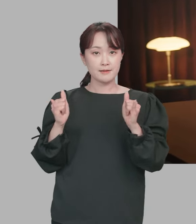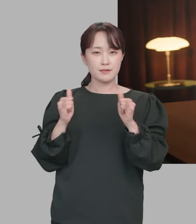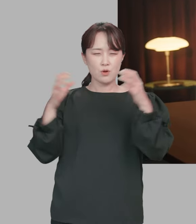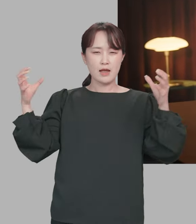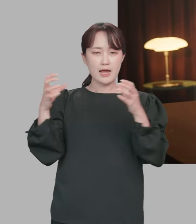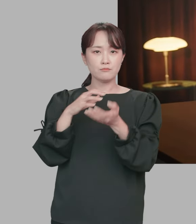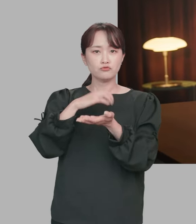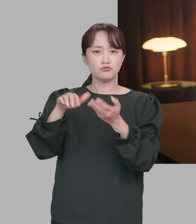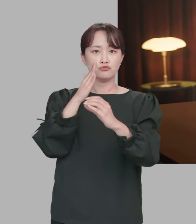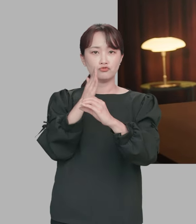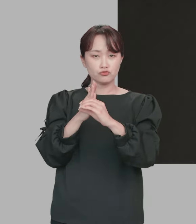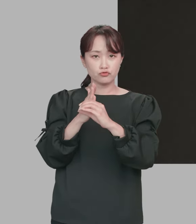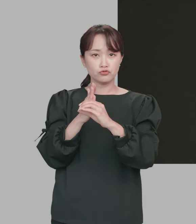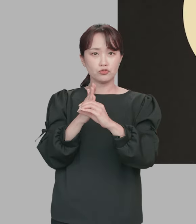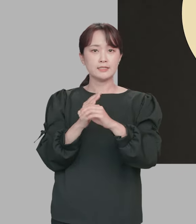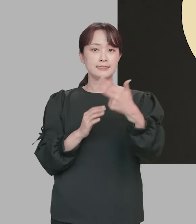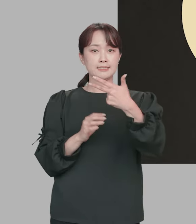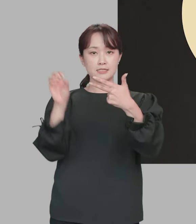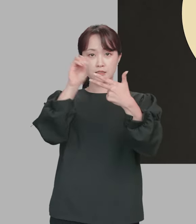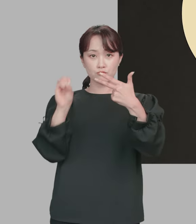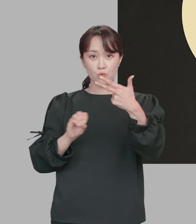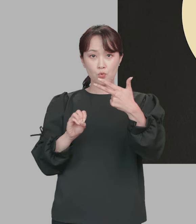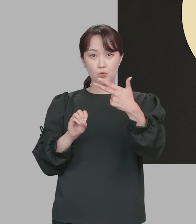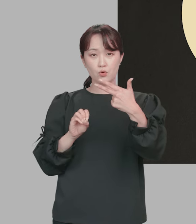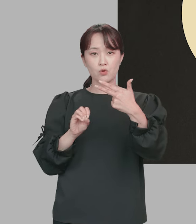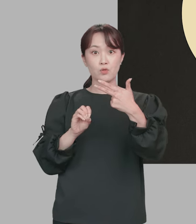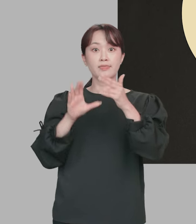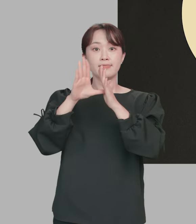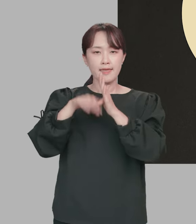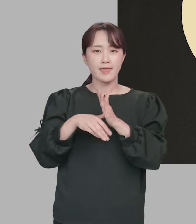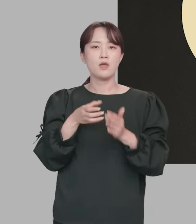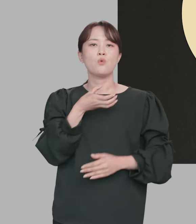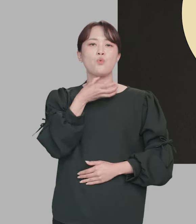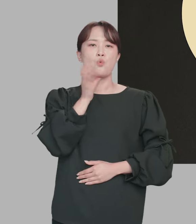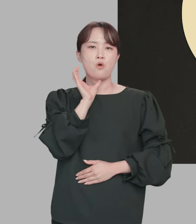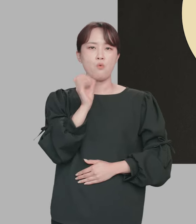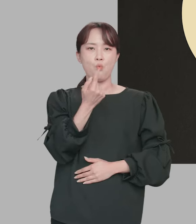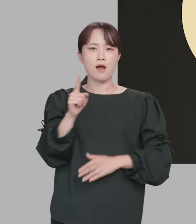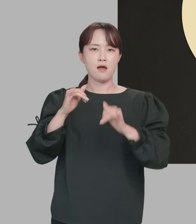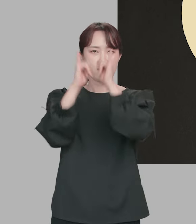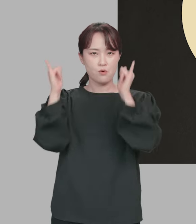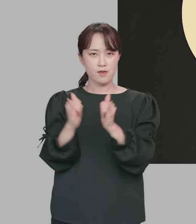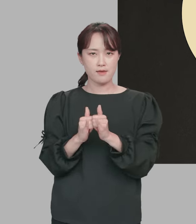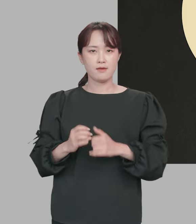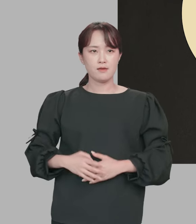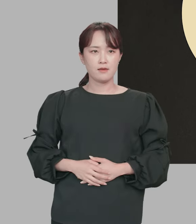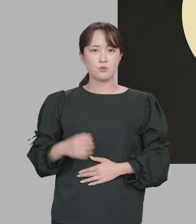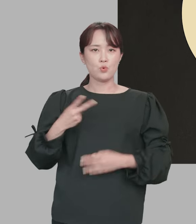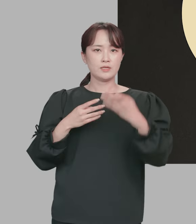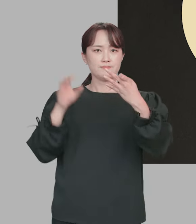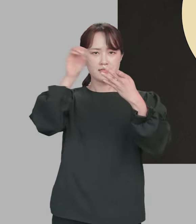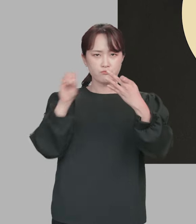65세 이상 인구가 차지하는 비율이 7%일 경우 고령화 사회, 14% 이상일 경우 고령